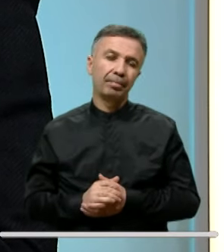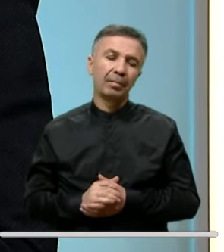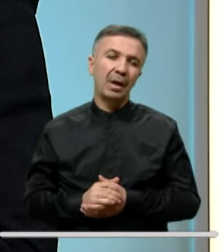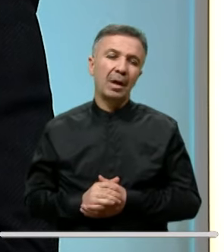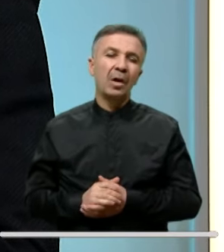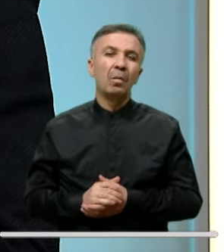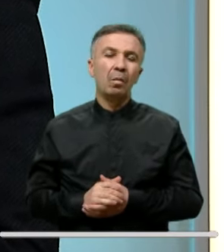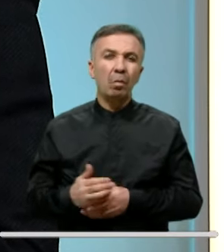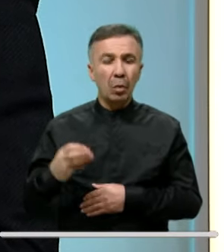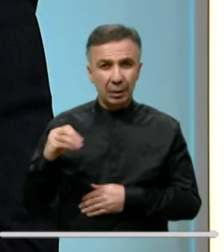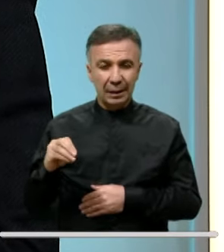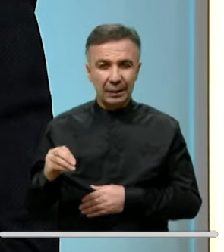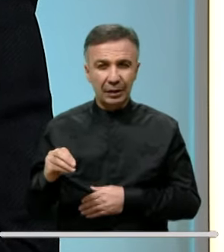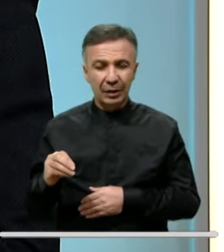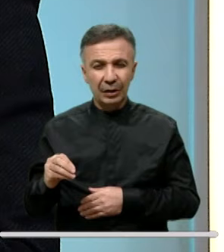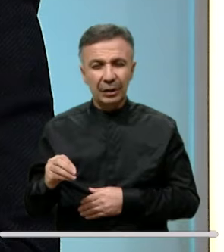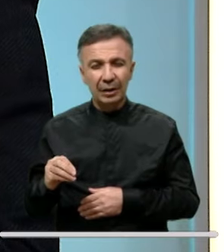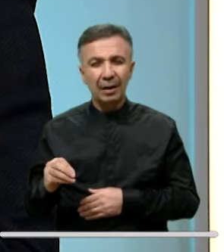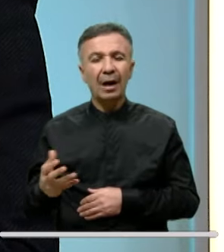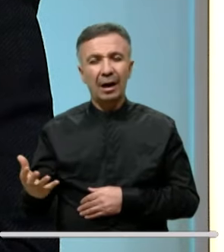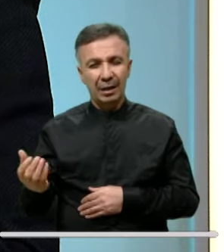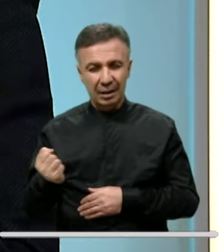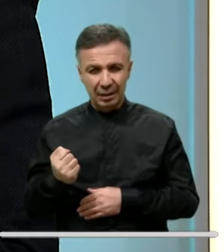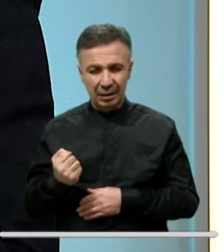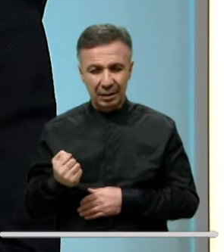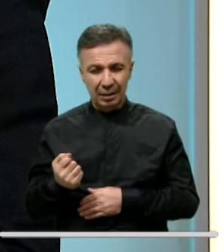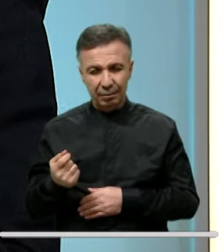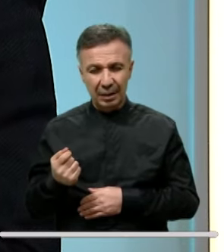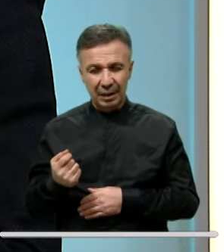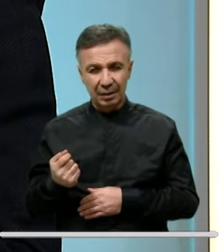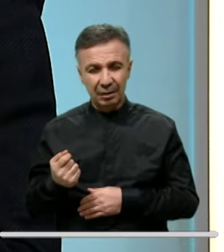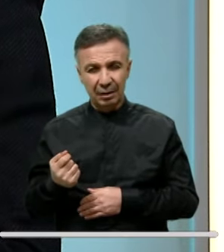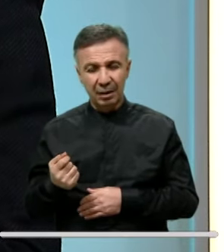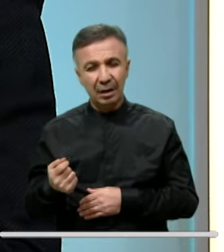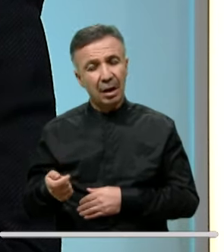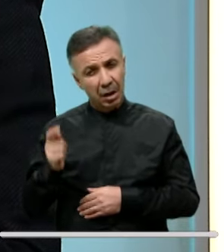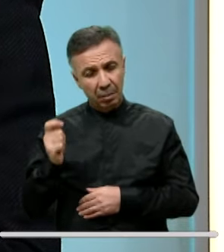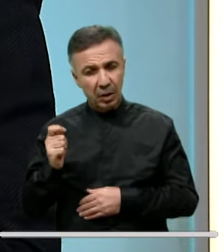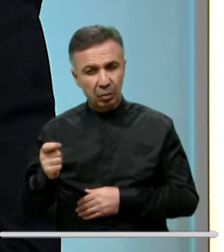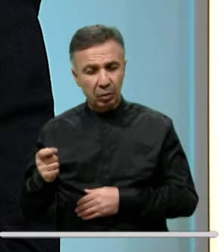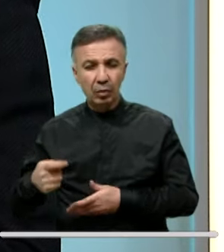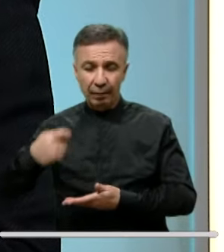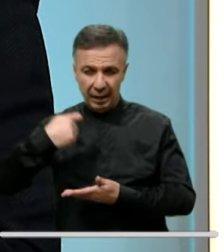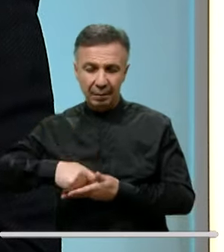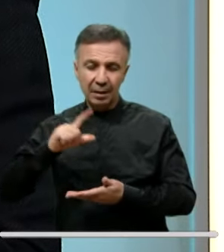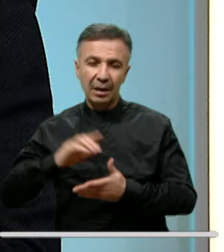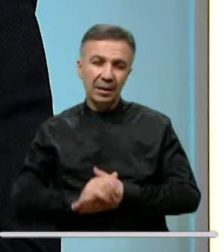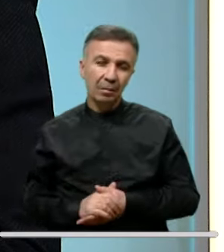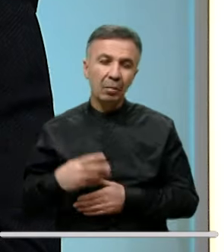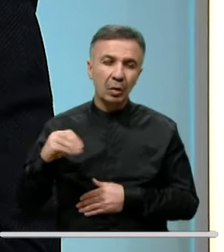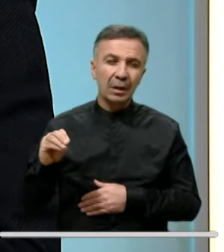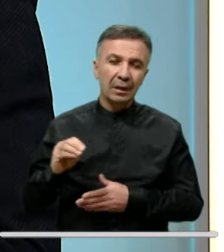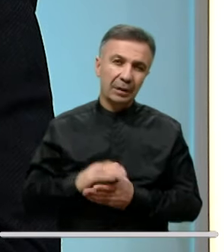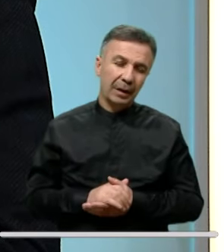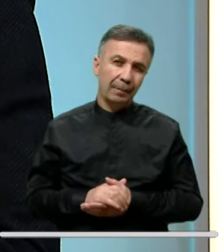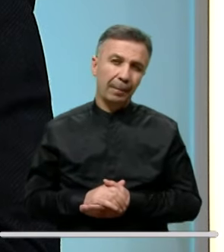bir şekilde alacaklının hakkının kendisine iade edilmesi için zorunlu da. Bu satışa muhatap